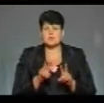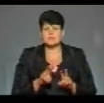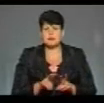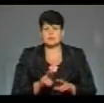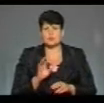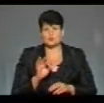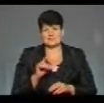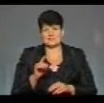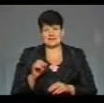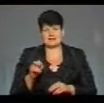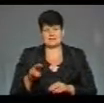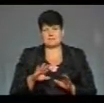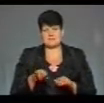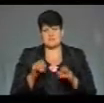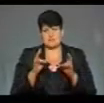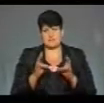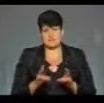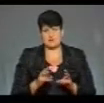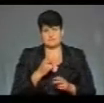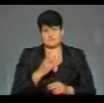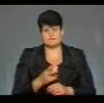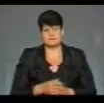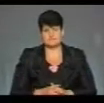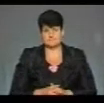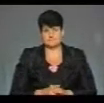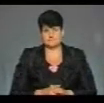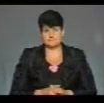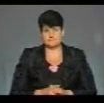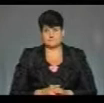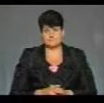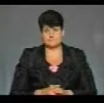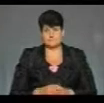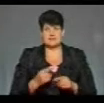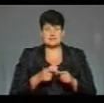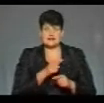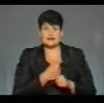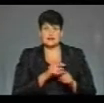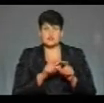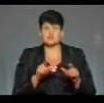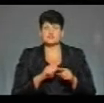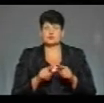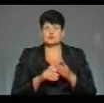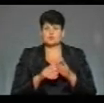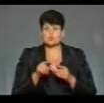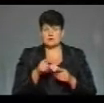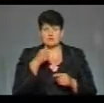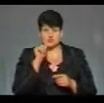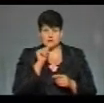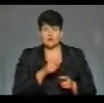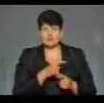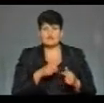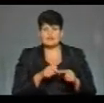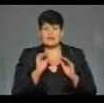Ольгу Залізняк після аварії. Більше розповість Наталія Бельзецька. Це лікарня швидкої допомоги. Сюди вчора у